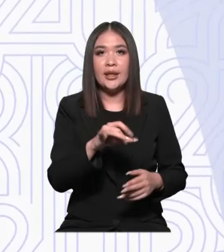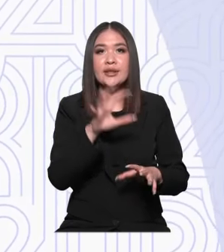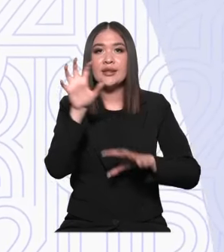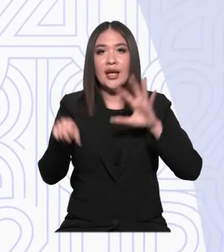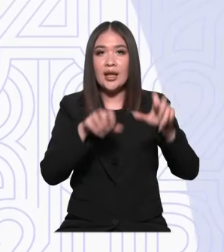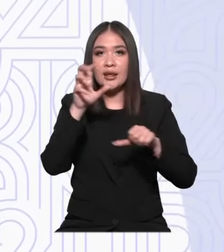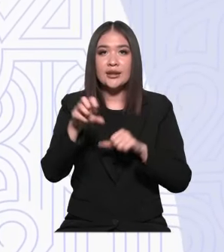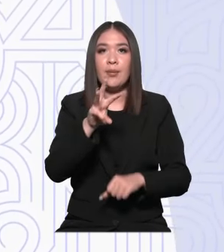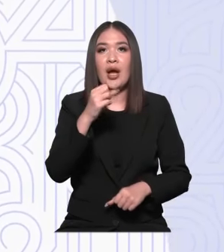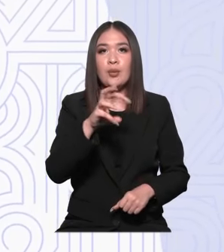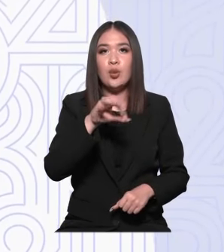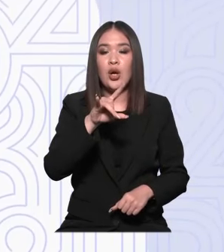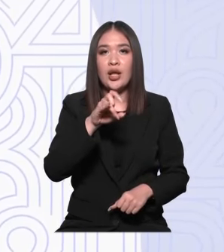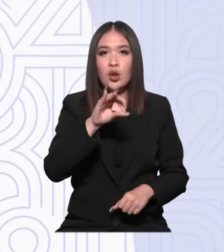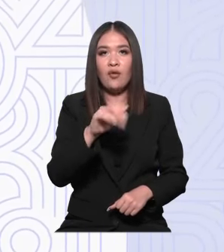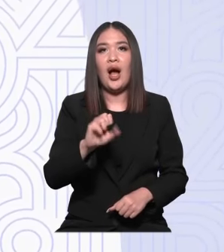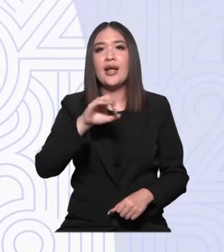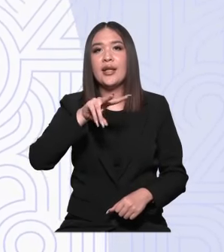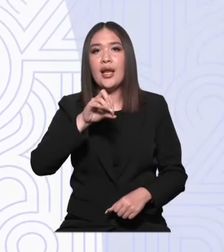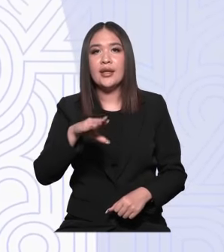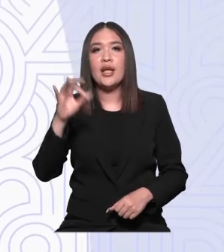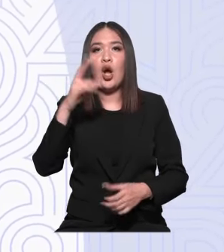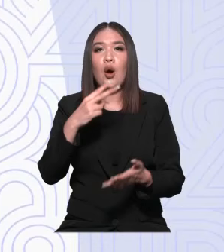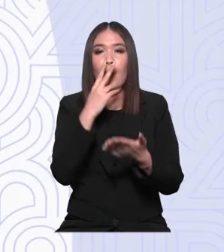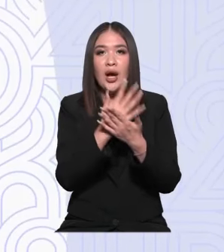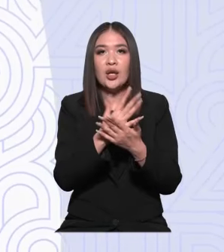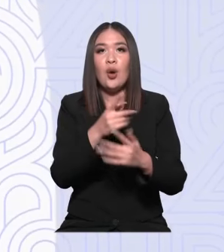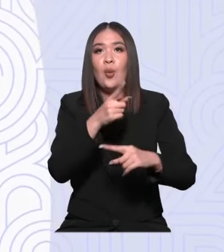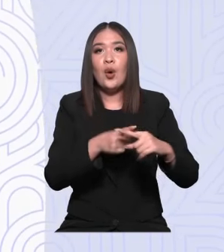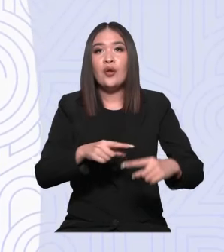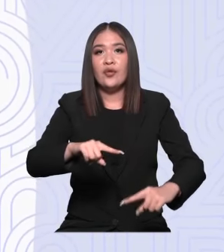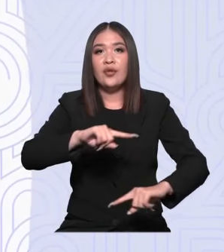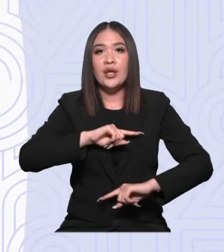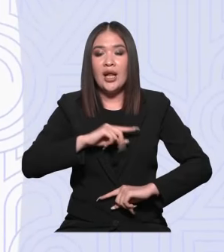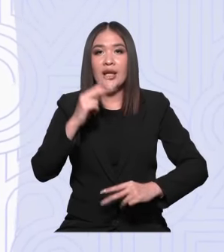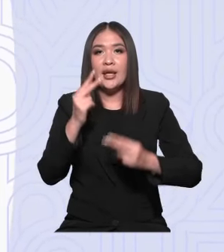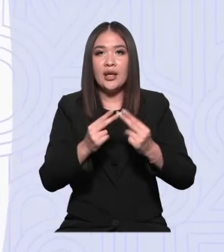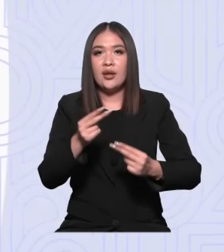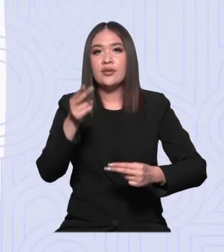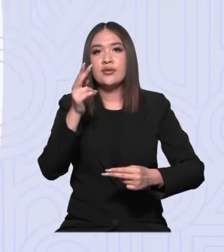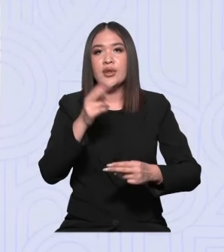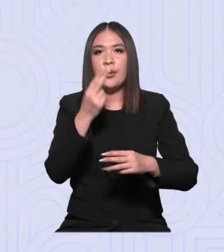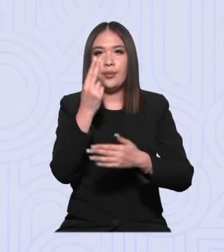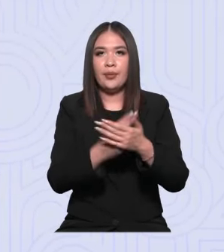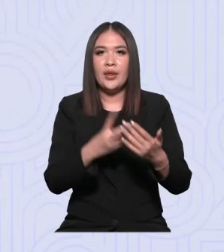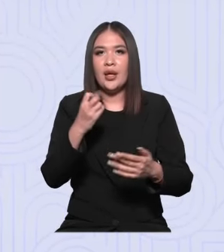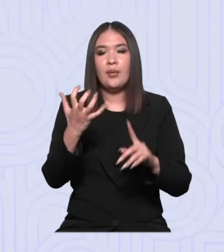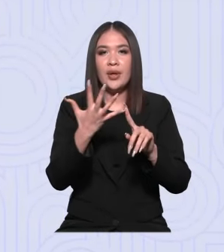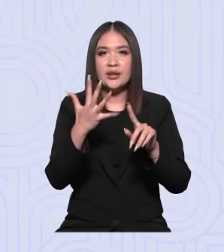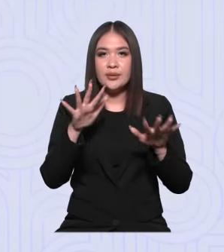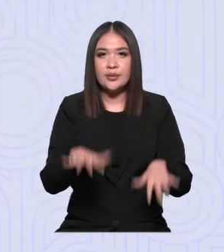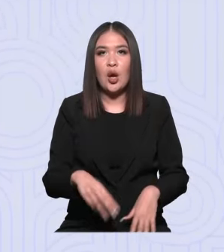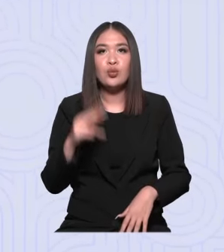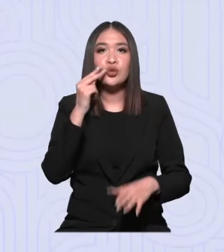скалолаза Амира Маймуратова. Атлет боролся за выход в полуфинал игр, завершив в итоге свое выступление на пятой строчке.